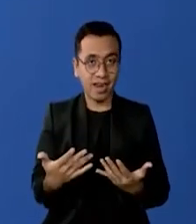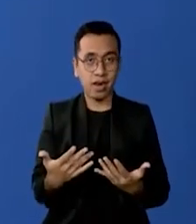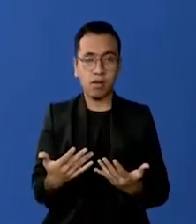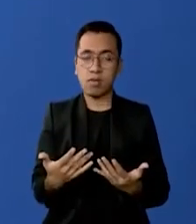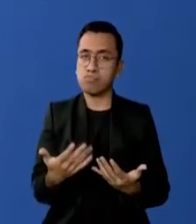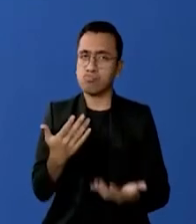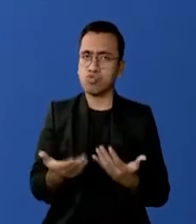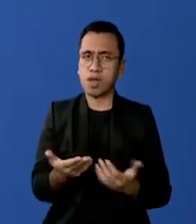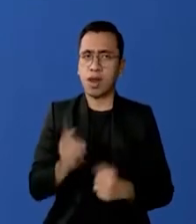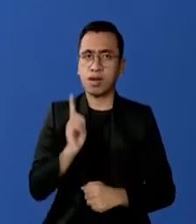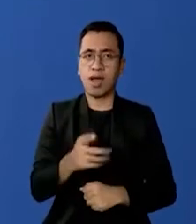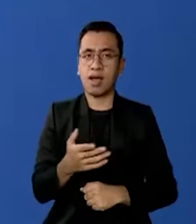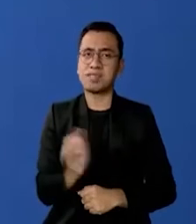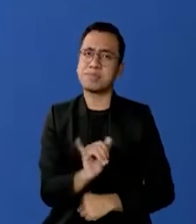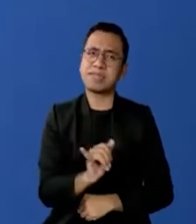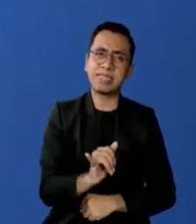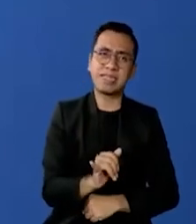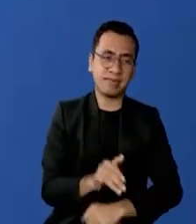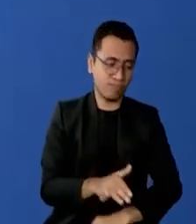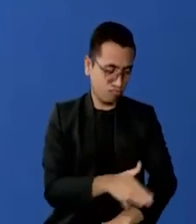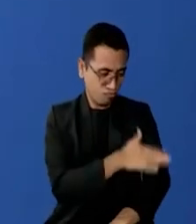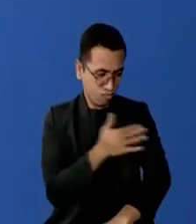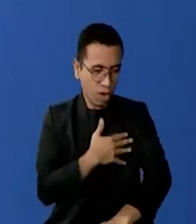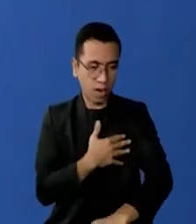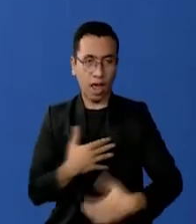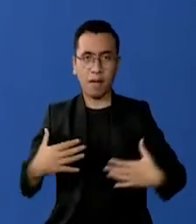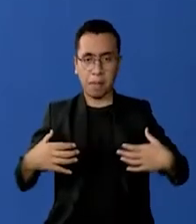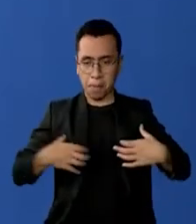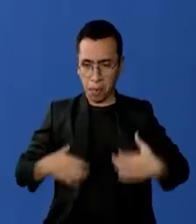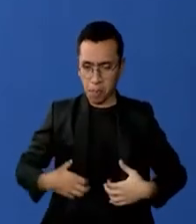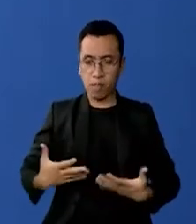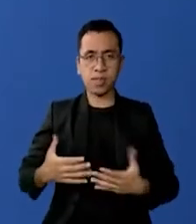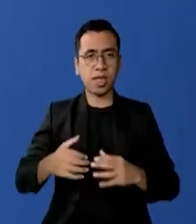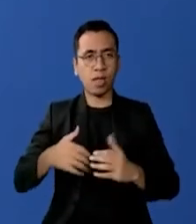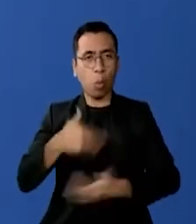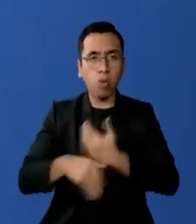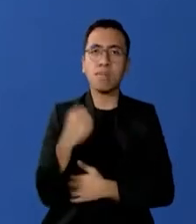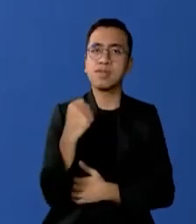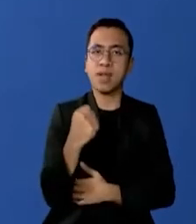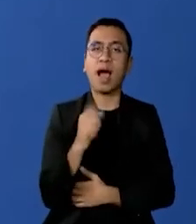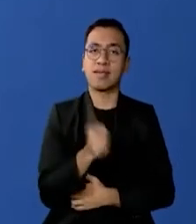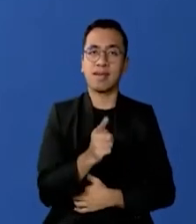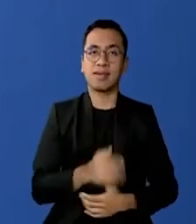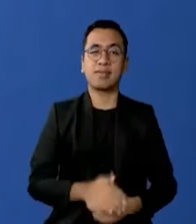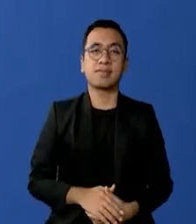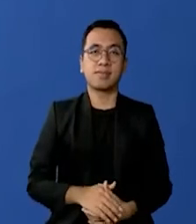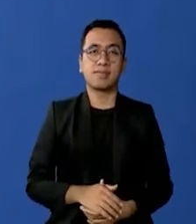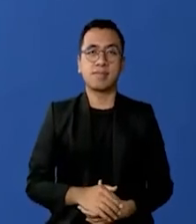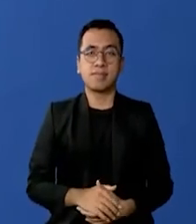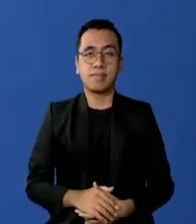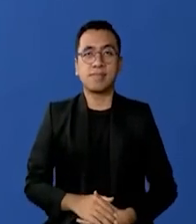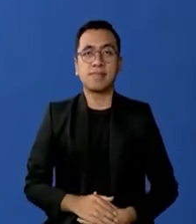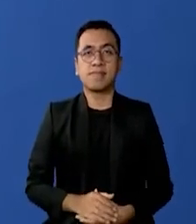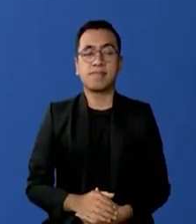di organ yaitu yang tidak berfungsi sebagaimana seharusnya lagi nah hal yang semacam ini yang